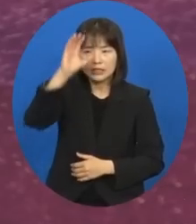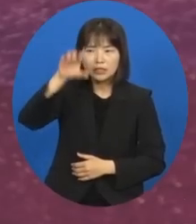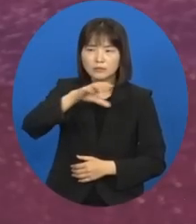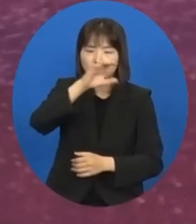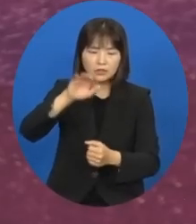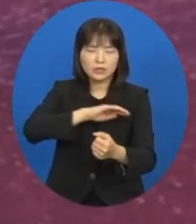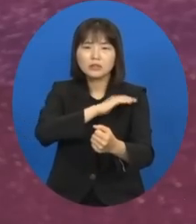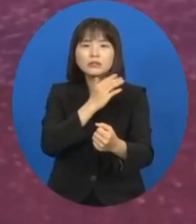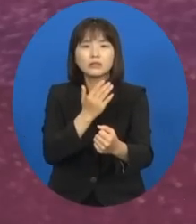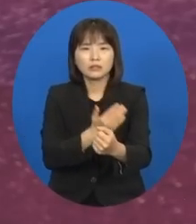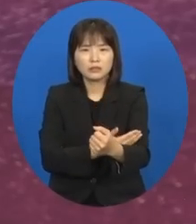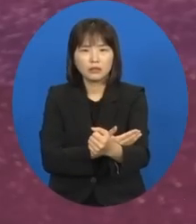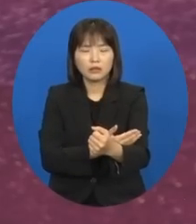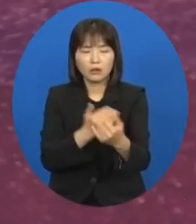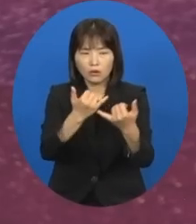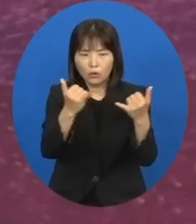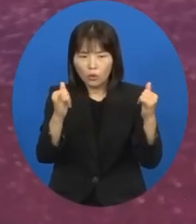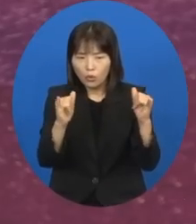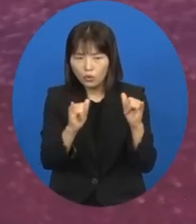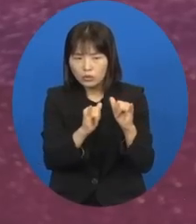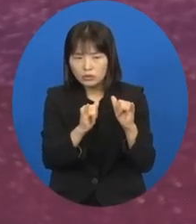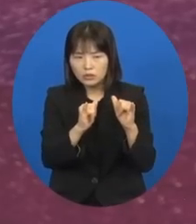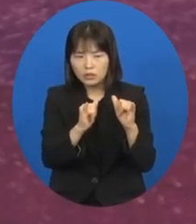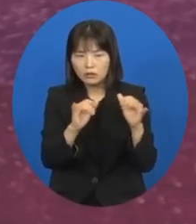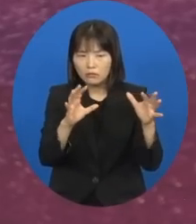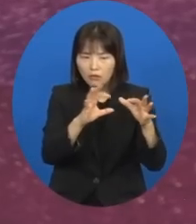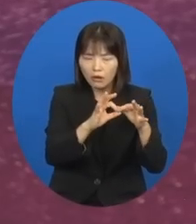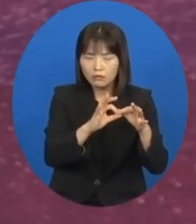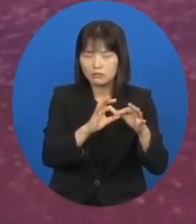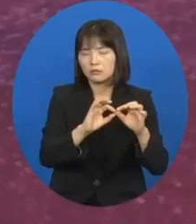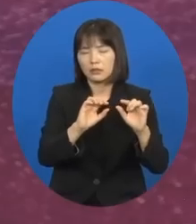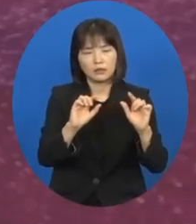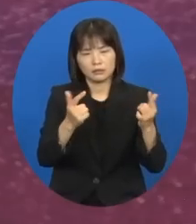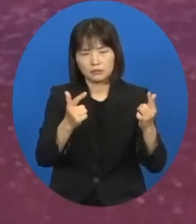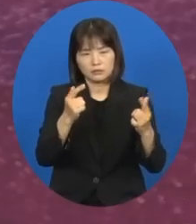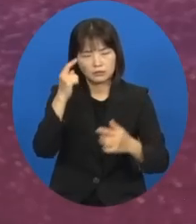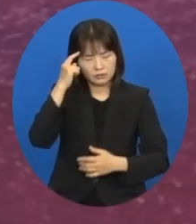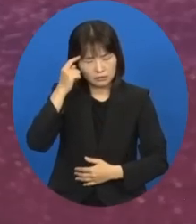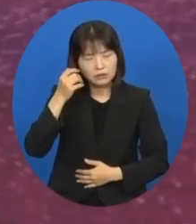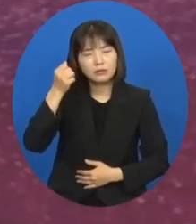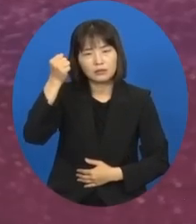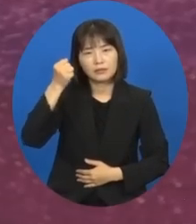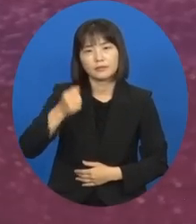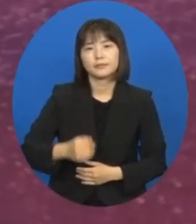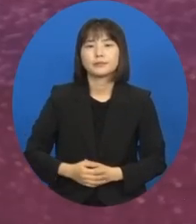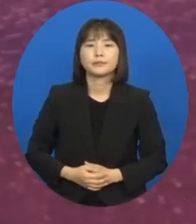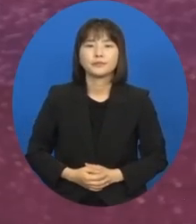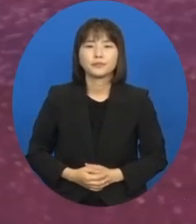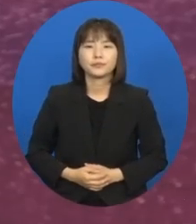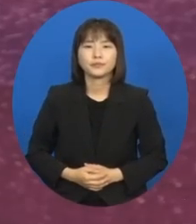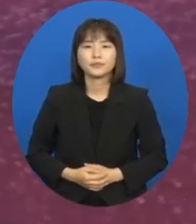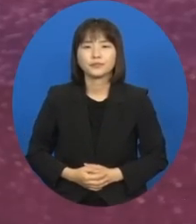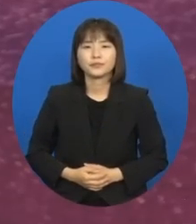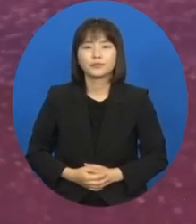능력은 공동체를 향한 능력은 아니구나 그런 생각을 하게 되었습니다